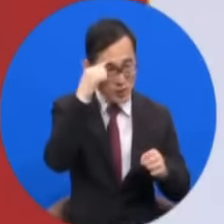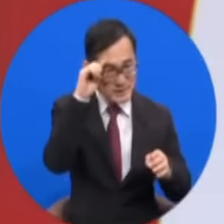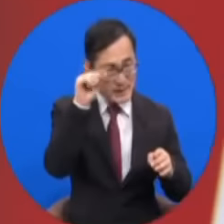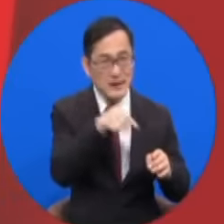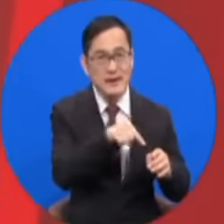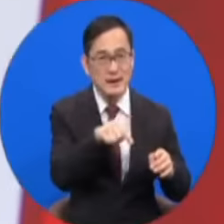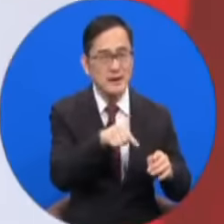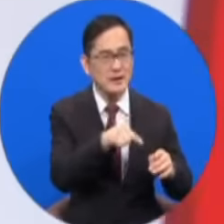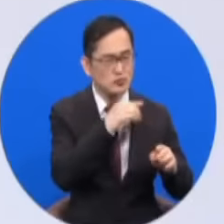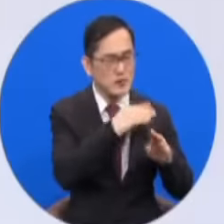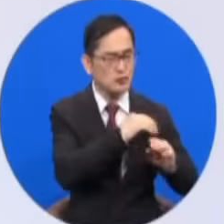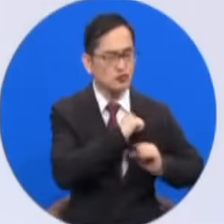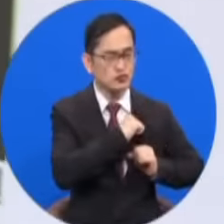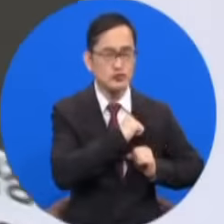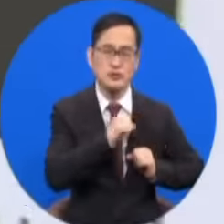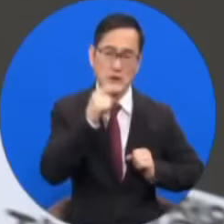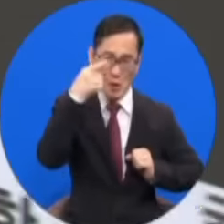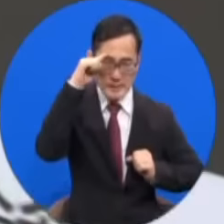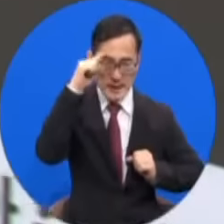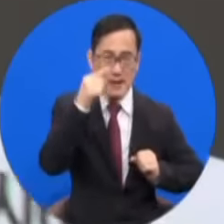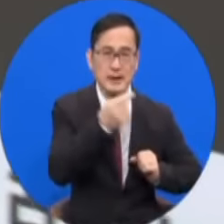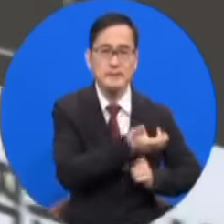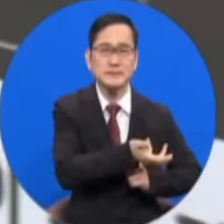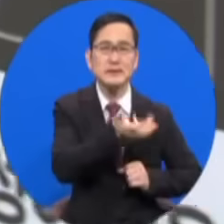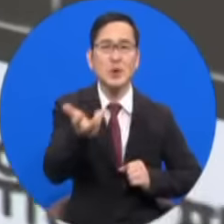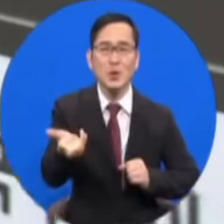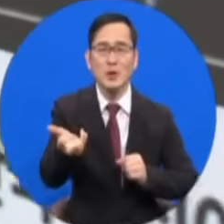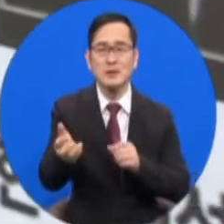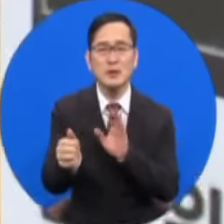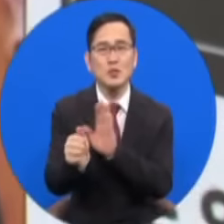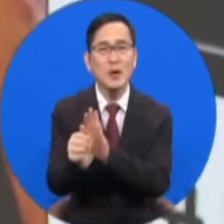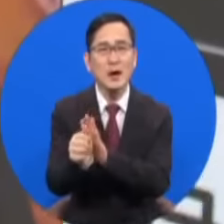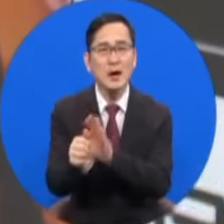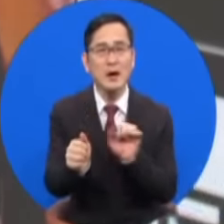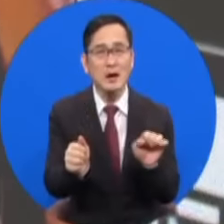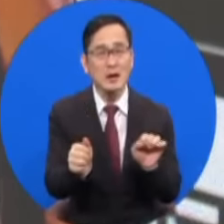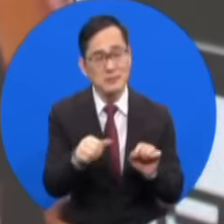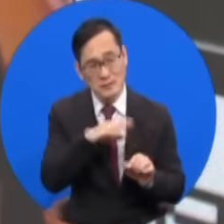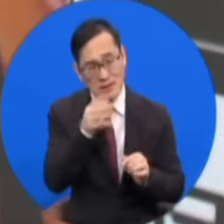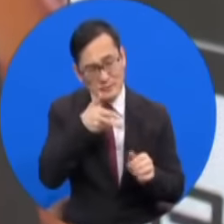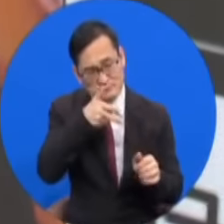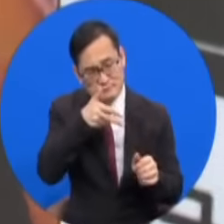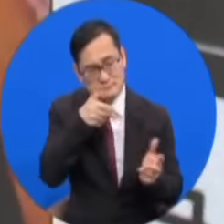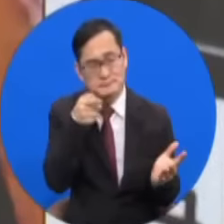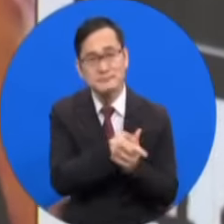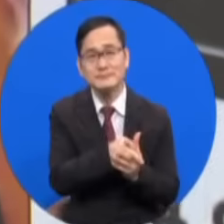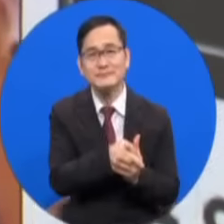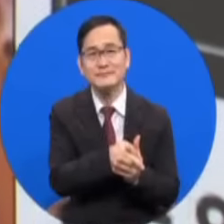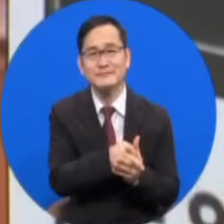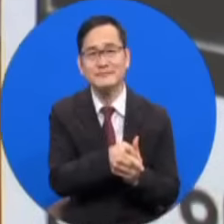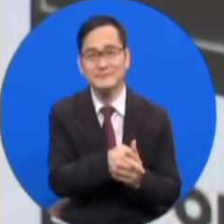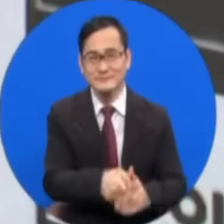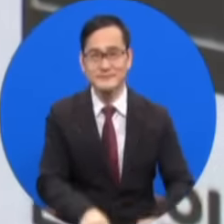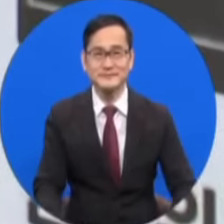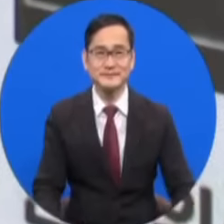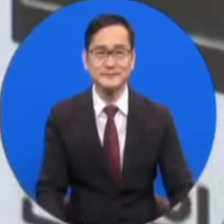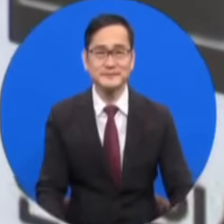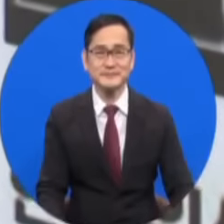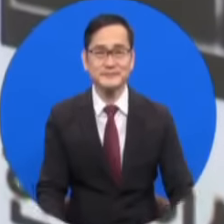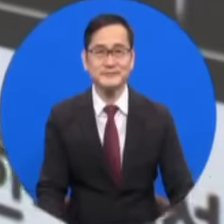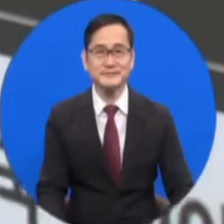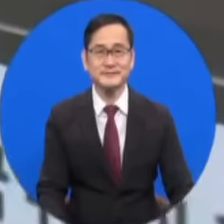은밀하게 병력을 이동하고 싶었을 겁니다 그런데 우리 정보가 다 실시간으로 보고 있었다라는 뜻이기도 합니다이어서